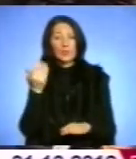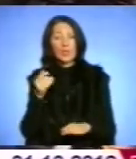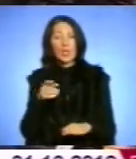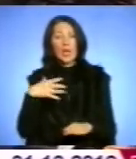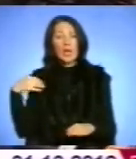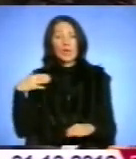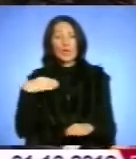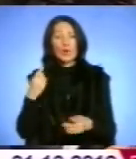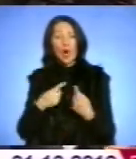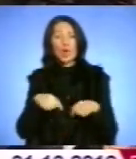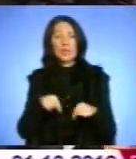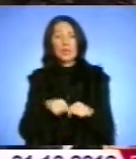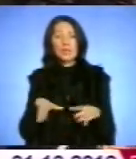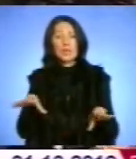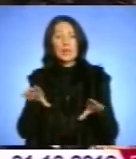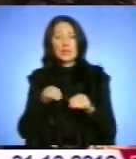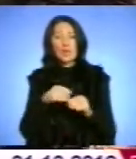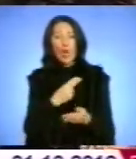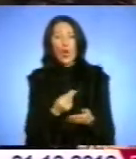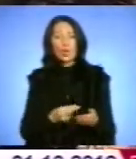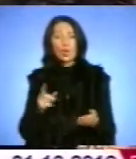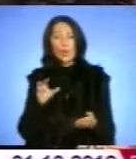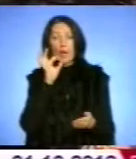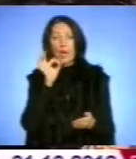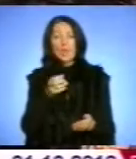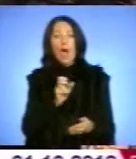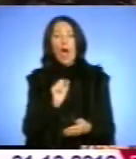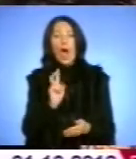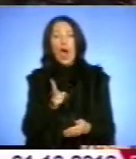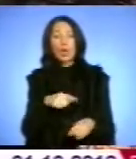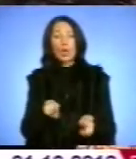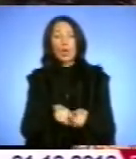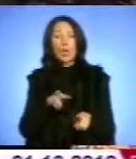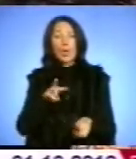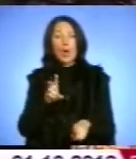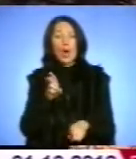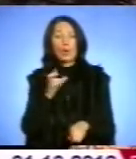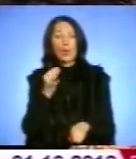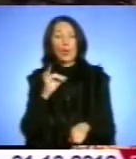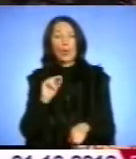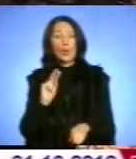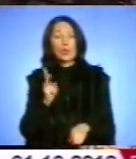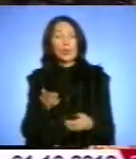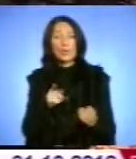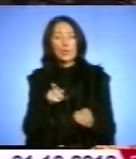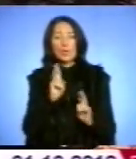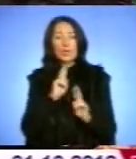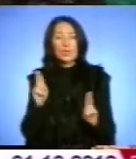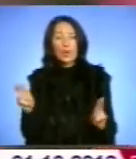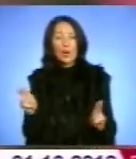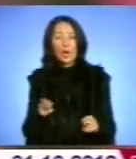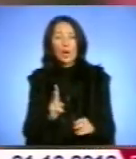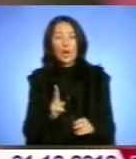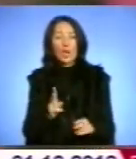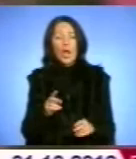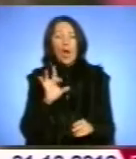Львівської організації спілки художників каже, а хто такий Михайло Бойчук? Навіть і він не знав, хто такий Михайло Бойчук.